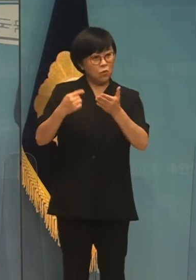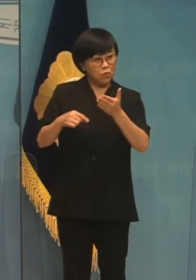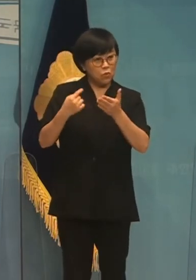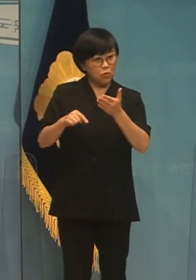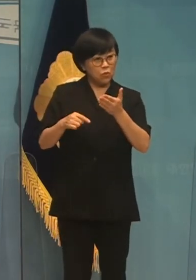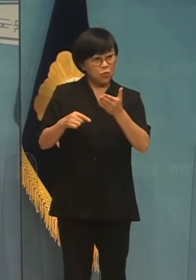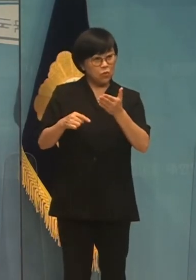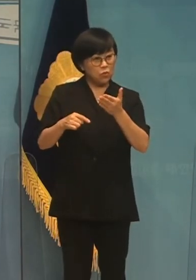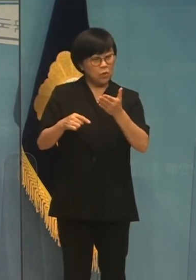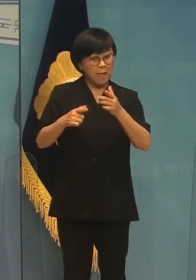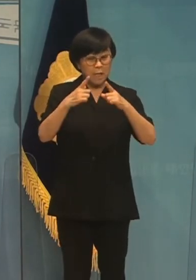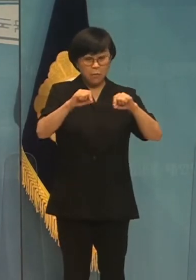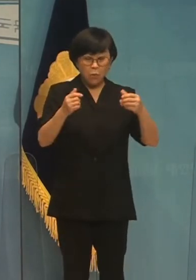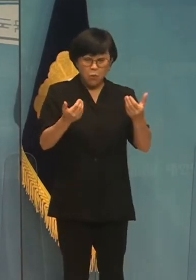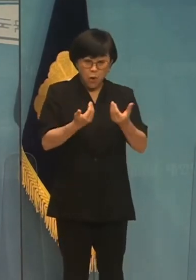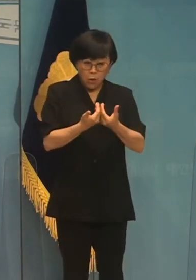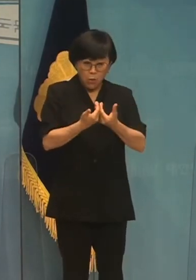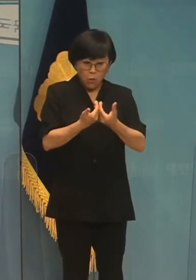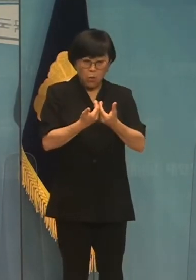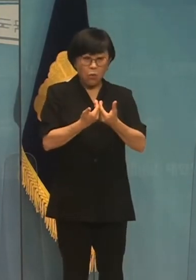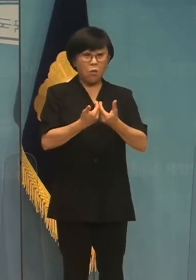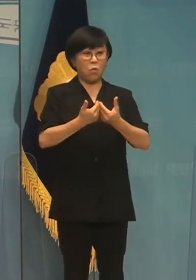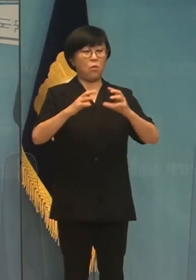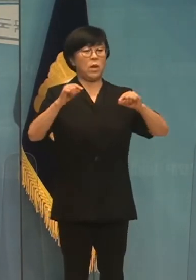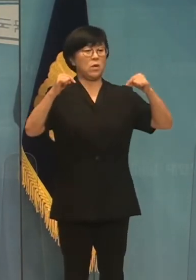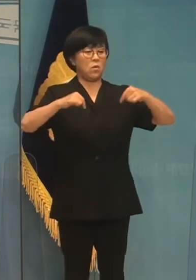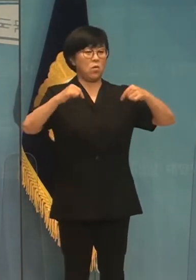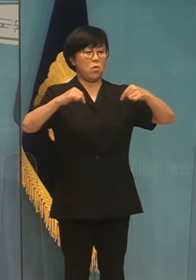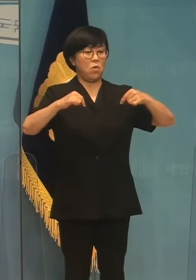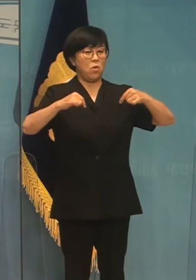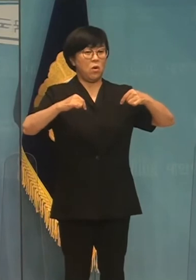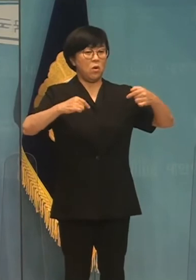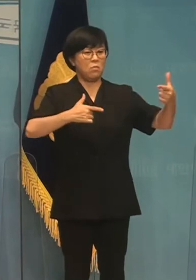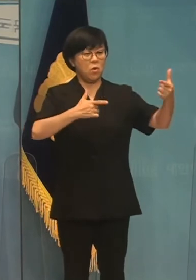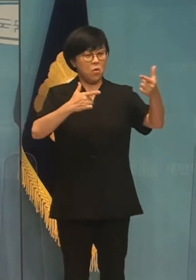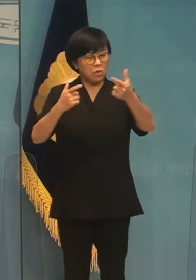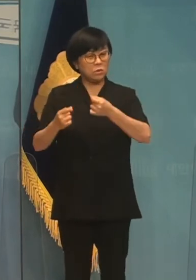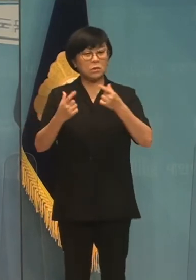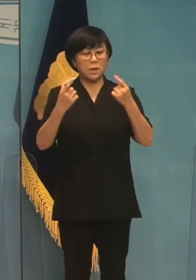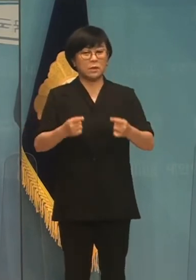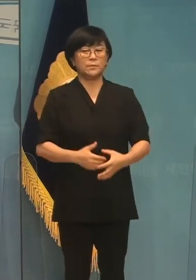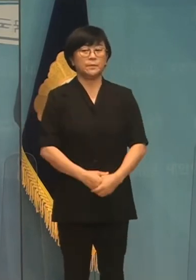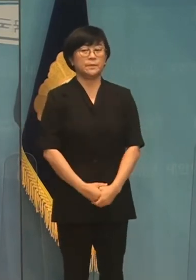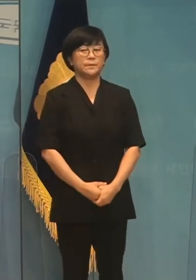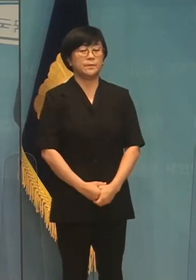교육, 반일 외교 등 모든 분야가 다 그렇습니다.